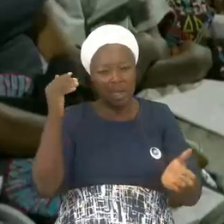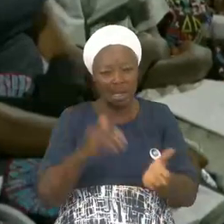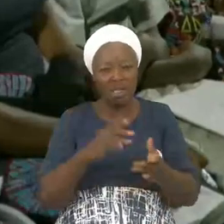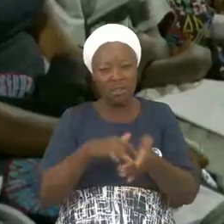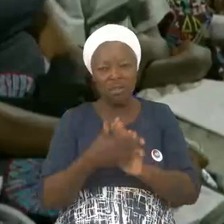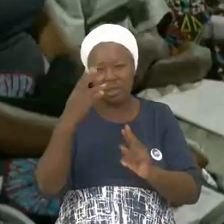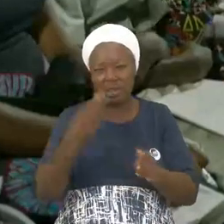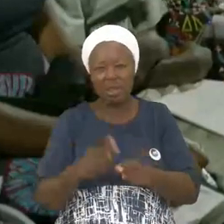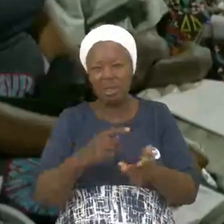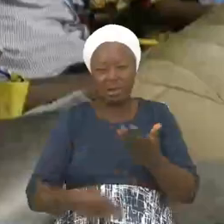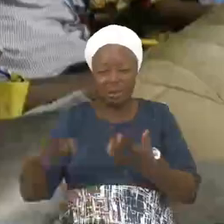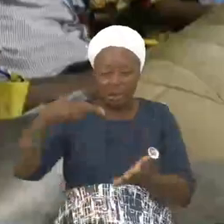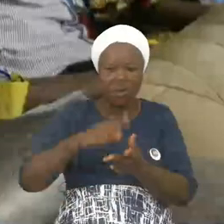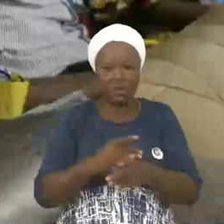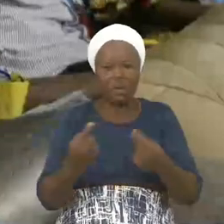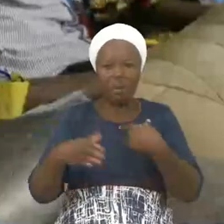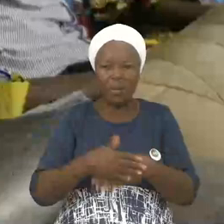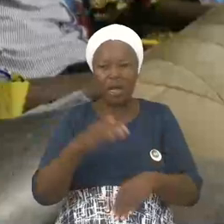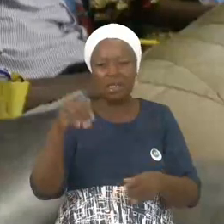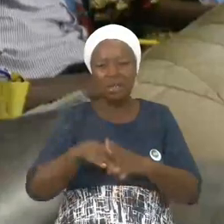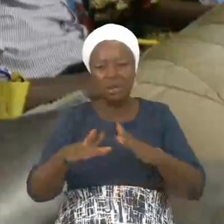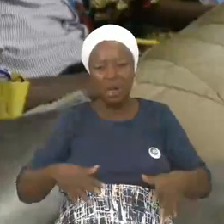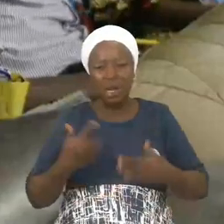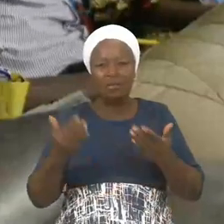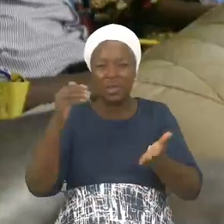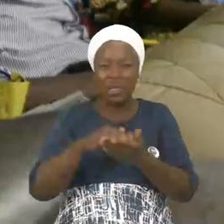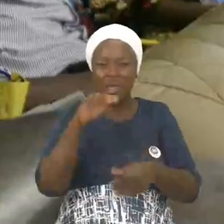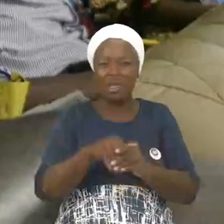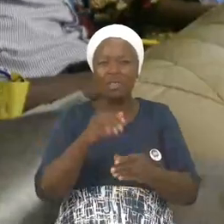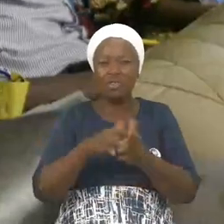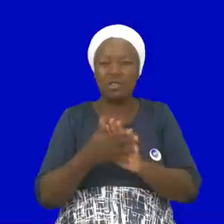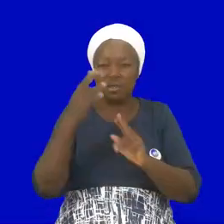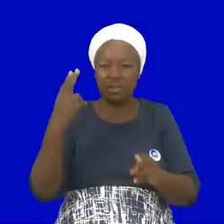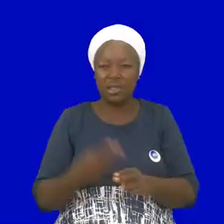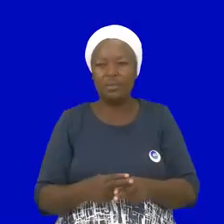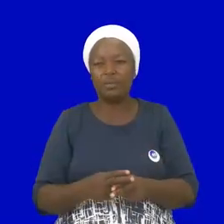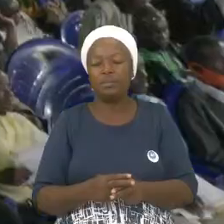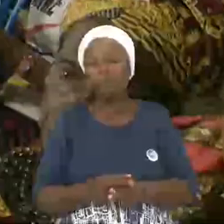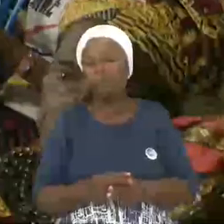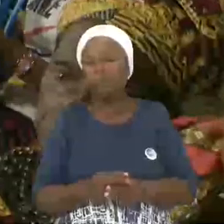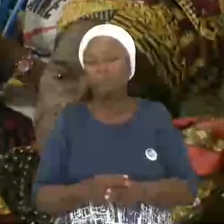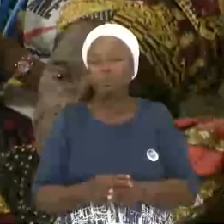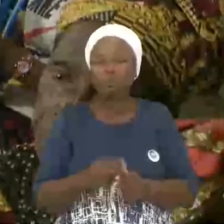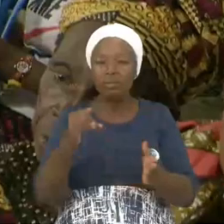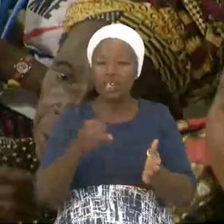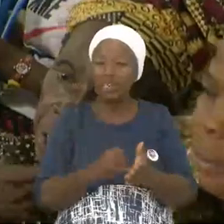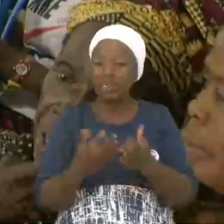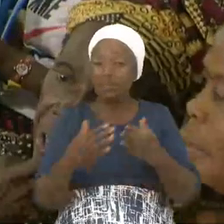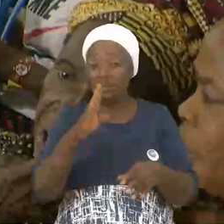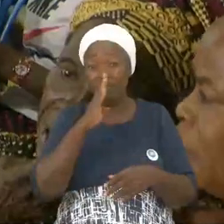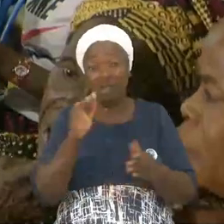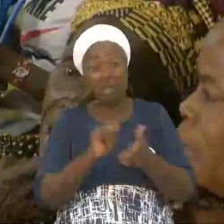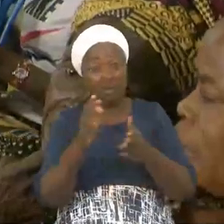d'incrédulité, ta vie reviendra encore, la résurrection viendra encore dans ta vie, au nom